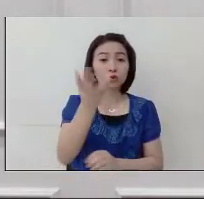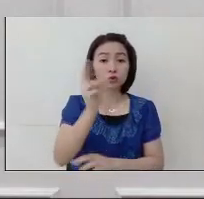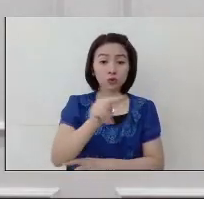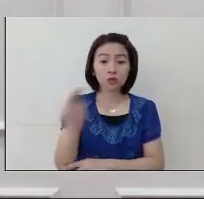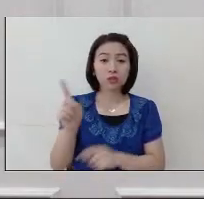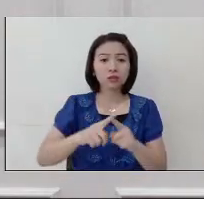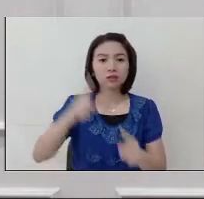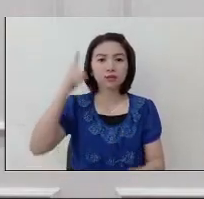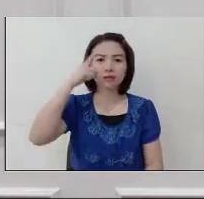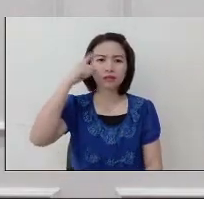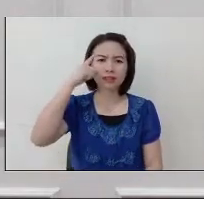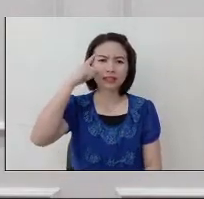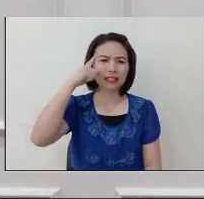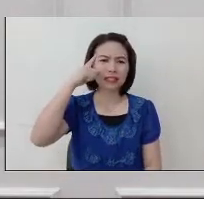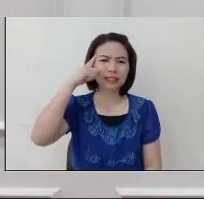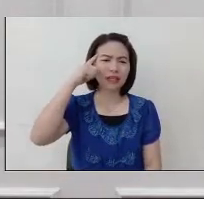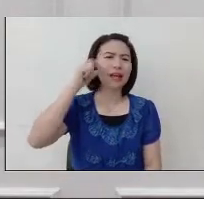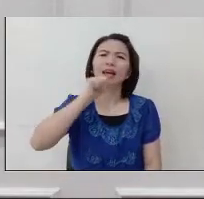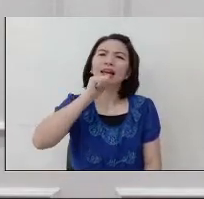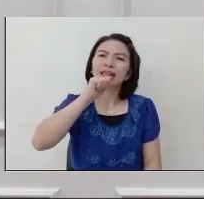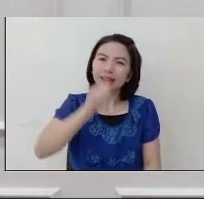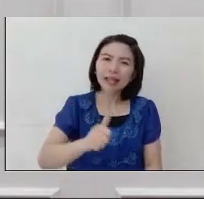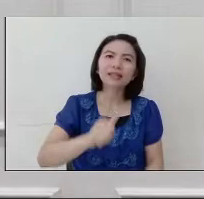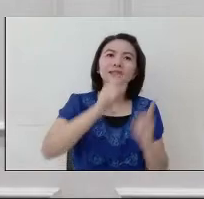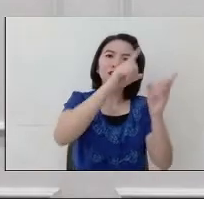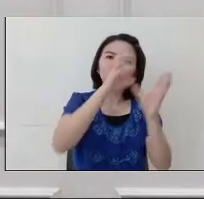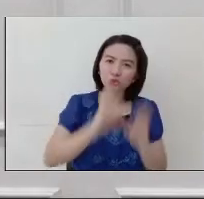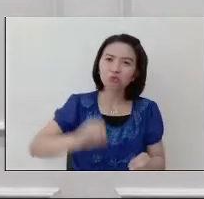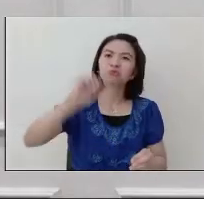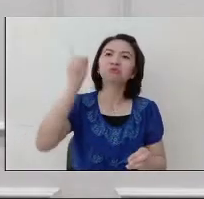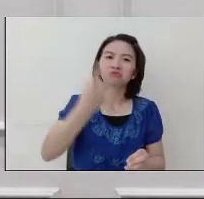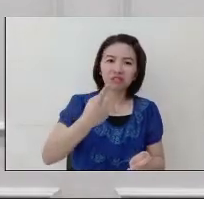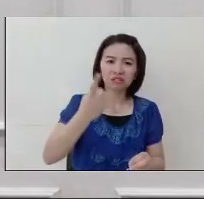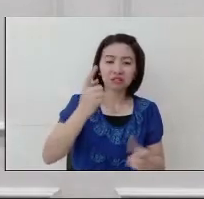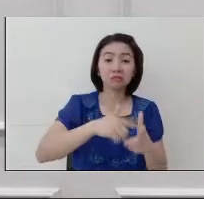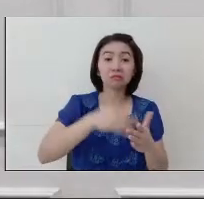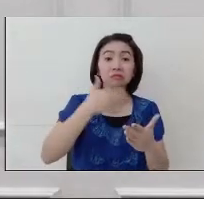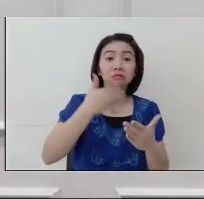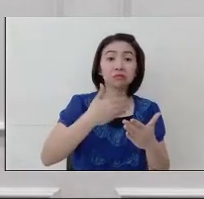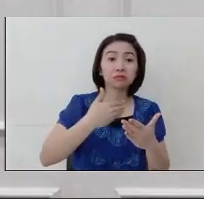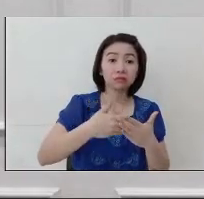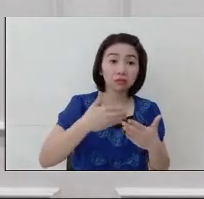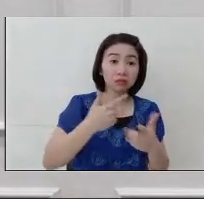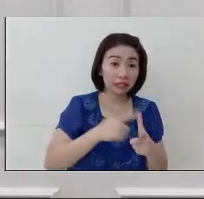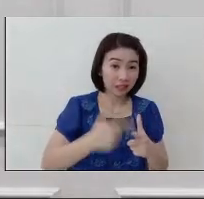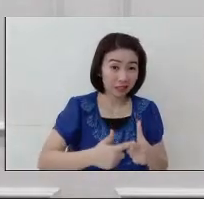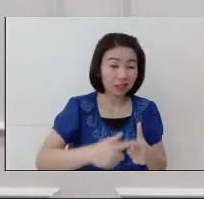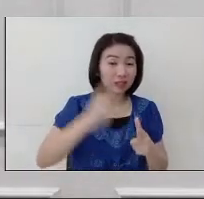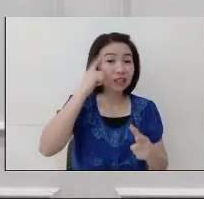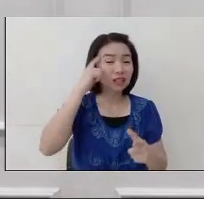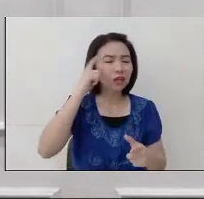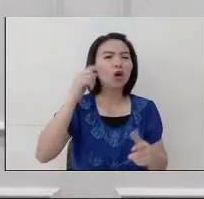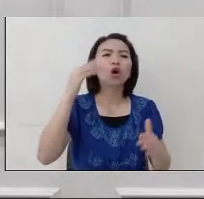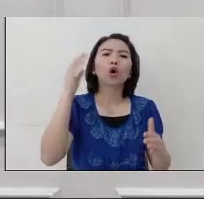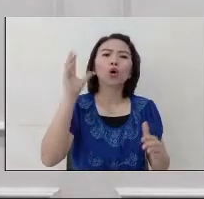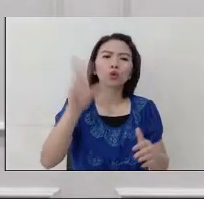not the doing. You see? Because the thought life is very important. Thought life is what